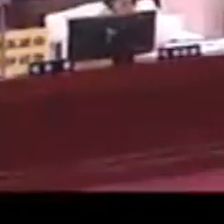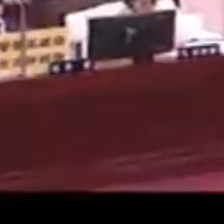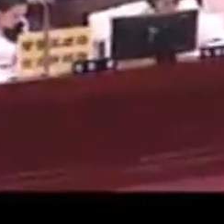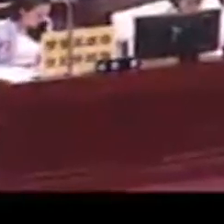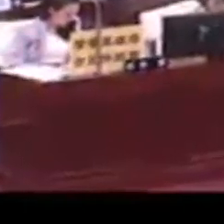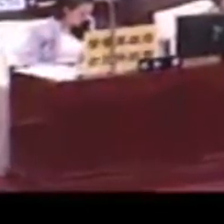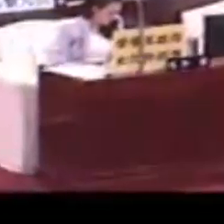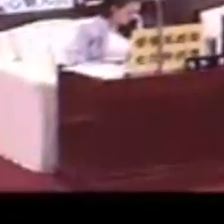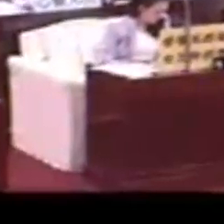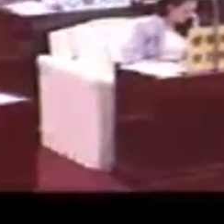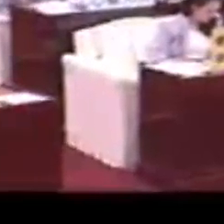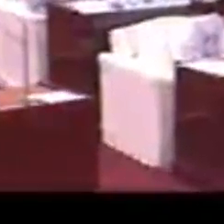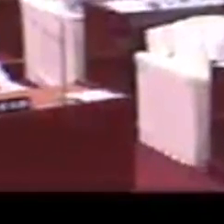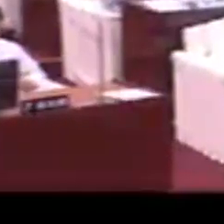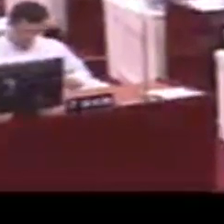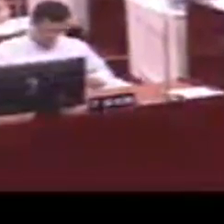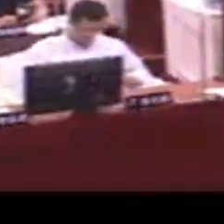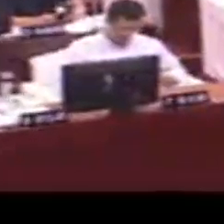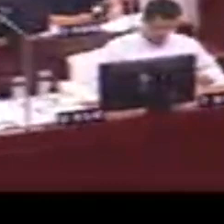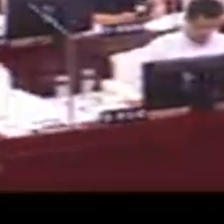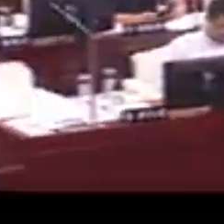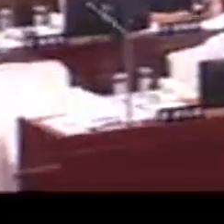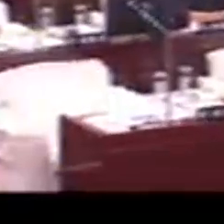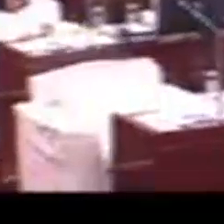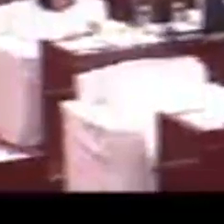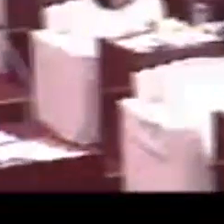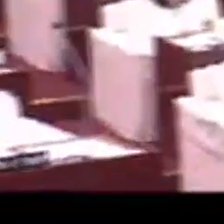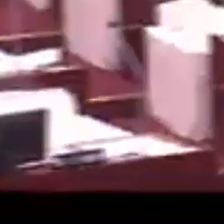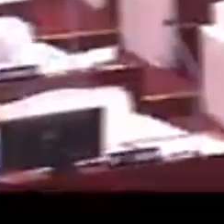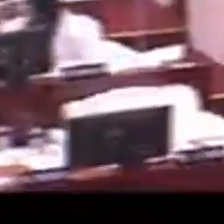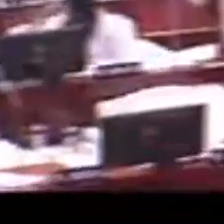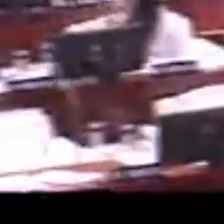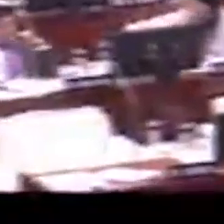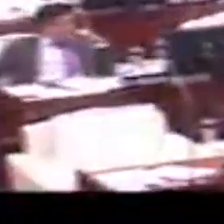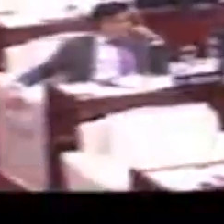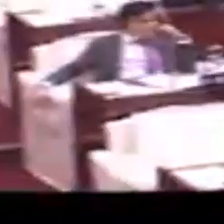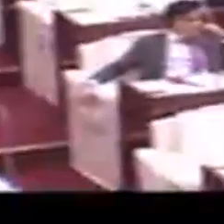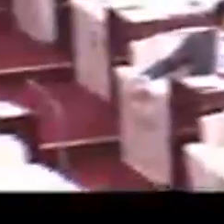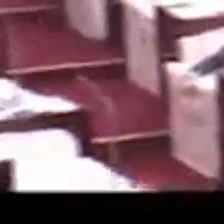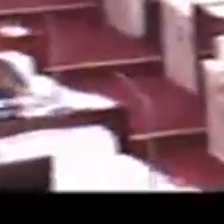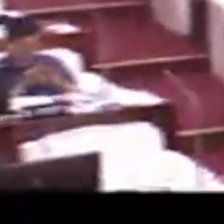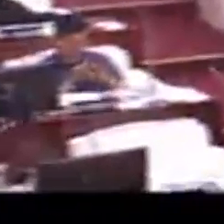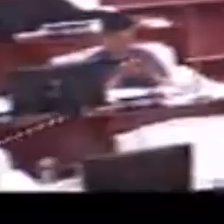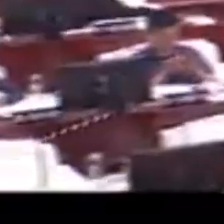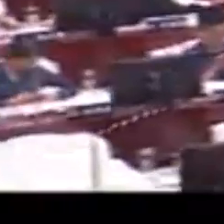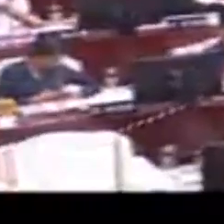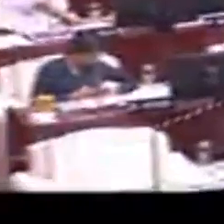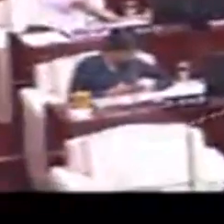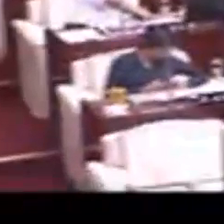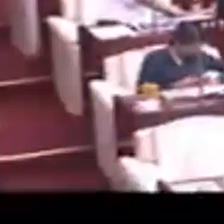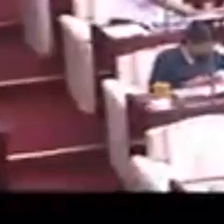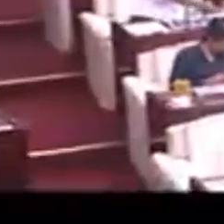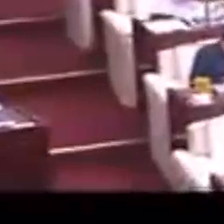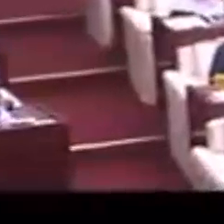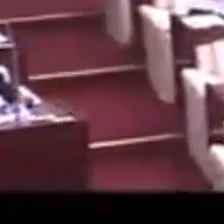公园是主力，所以慢慢在建构，你知道吗？那竹子湖哈，这算是这个台北市第三个